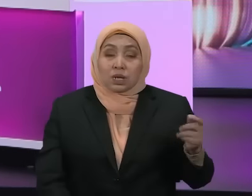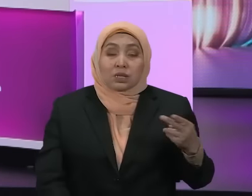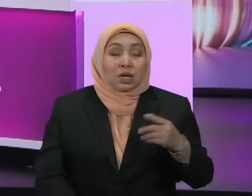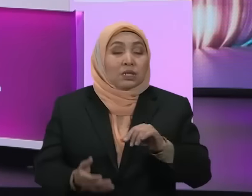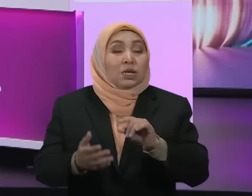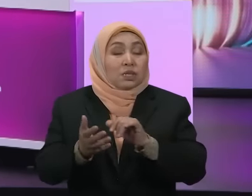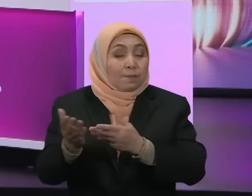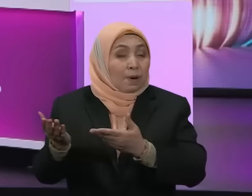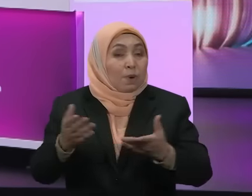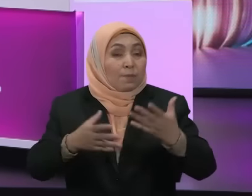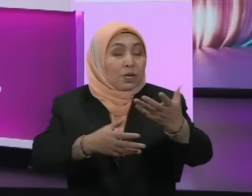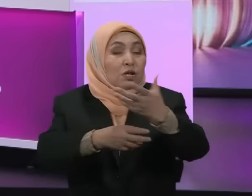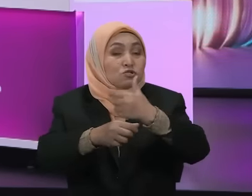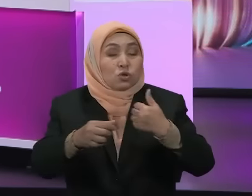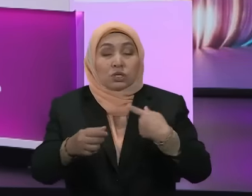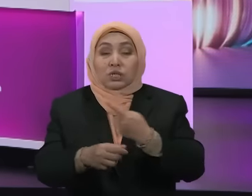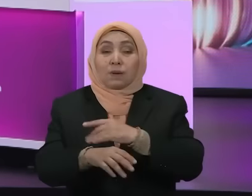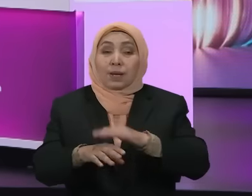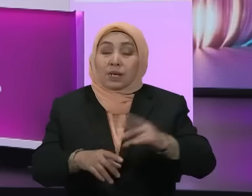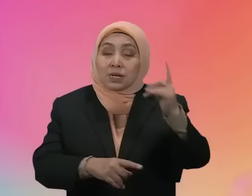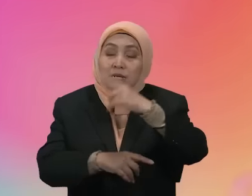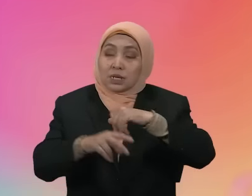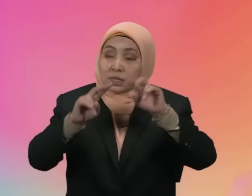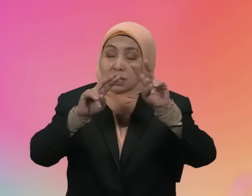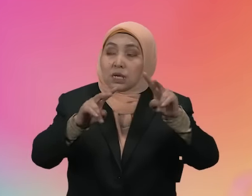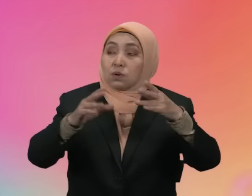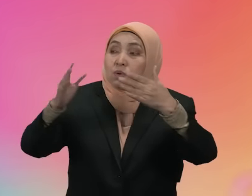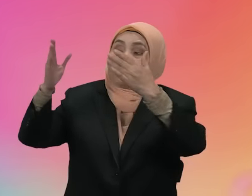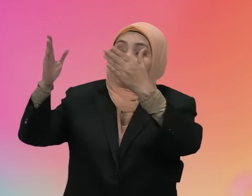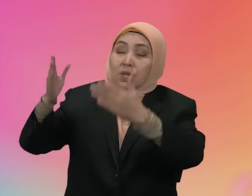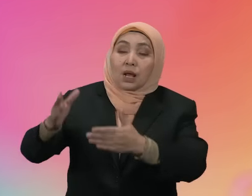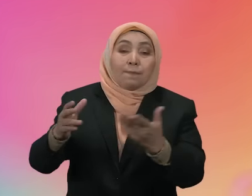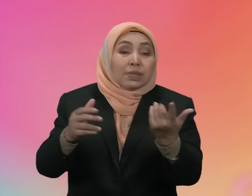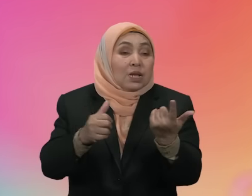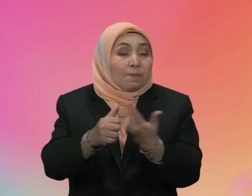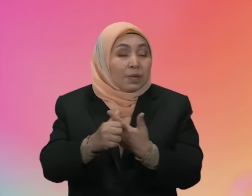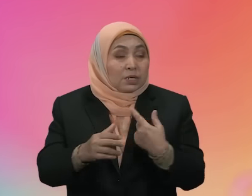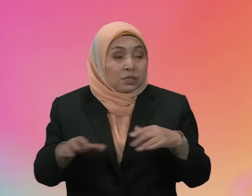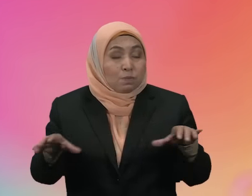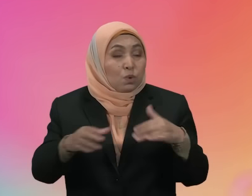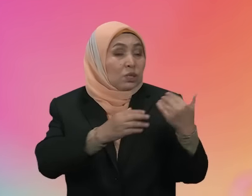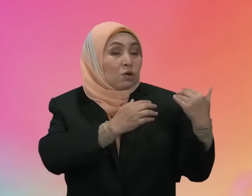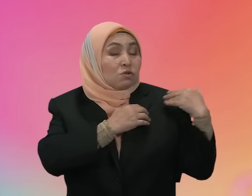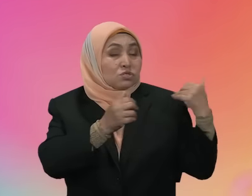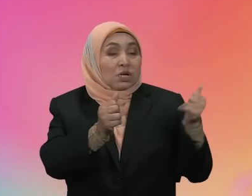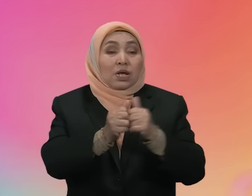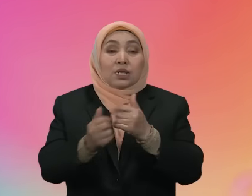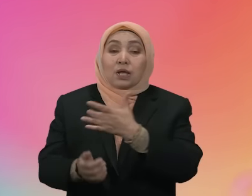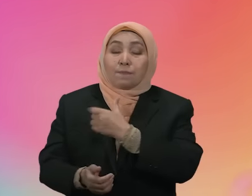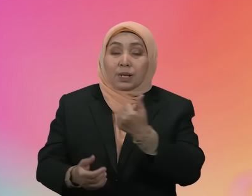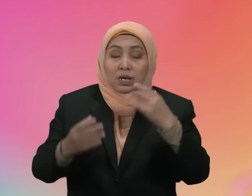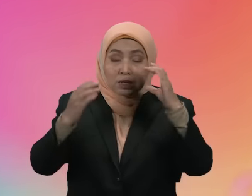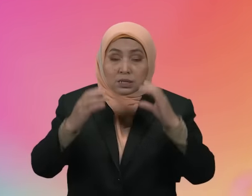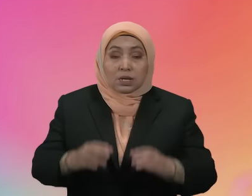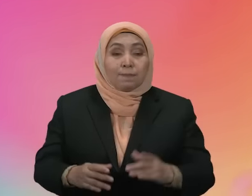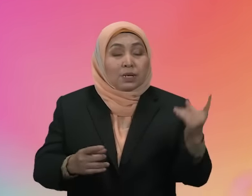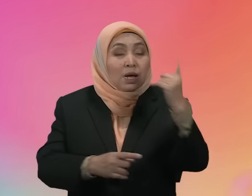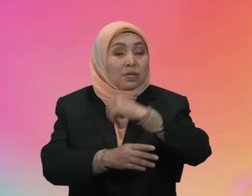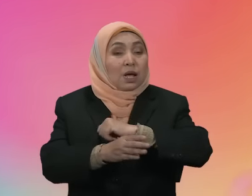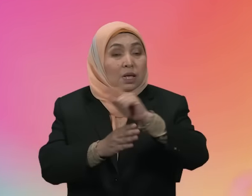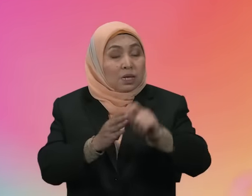ini membawa pada resolusi kita pada hari ini. Kita saksikan. Yang pertama, kita laksanakan tanggungjawab dengan iman dan keyakinan pada hari